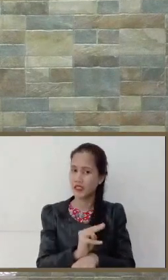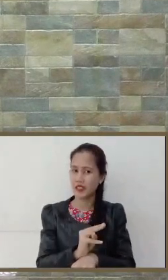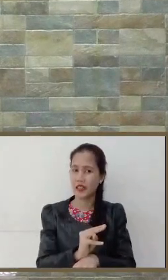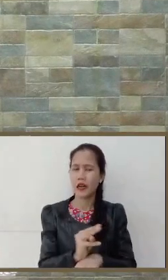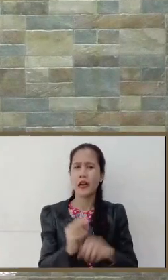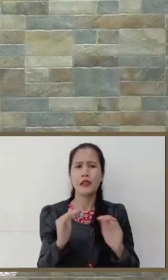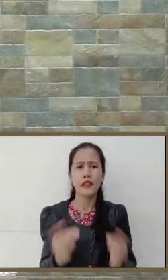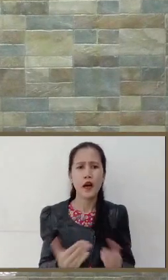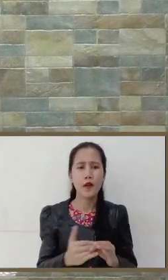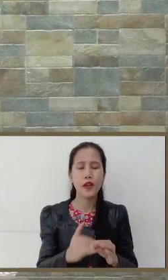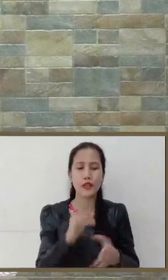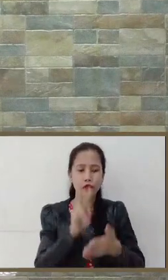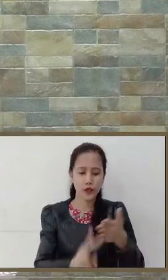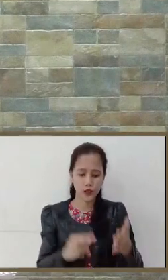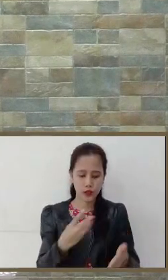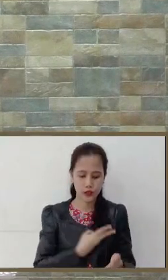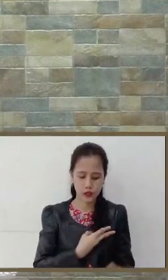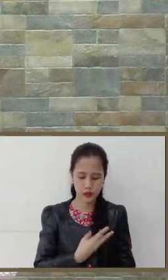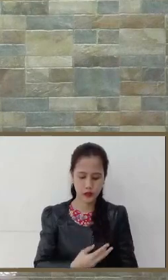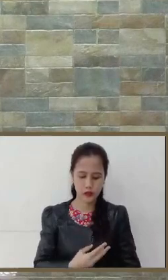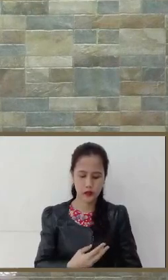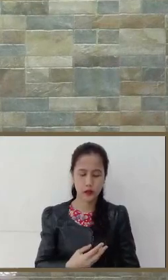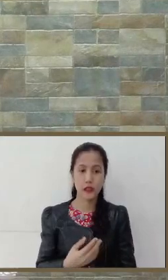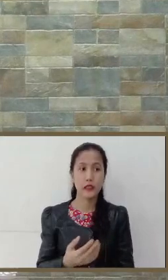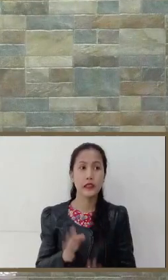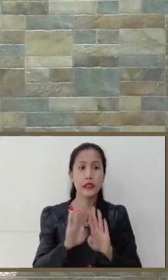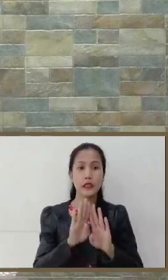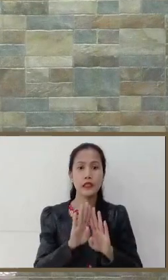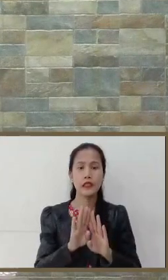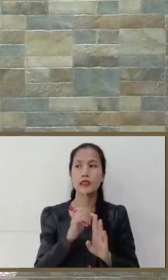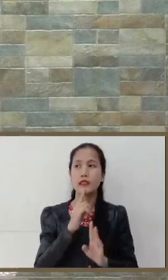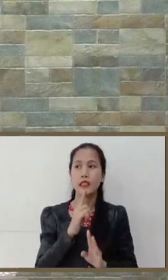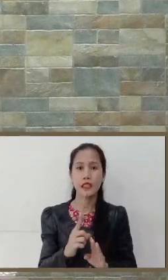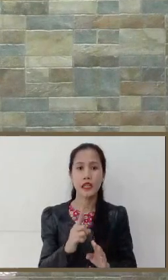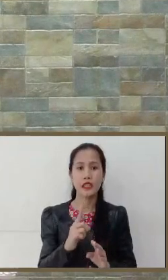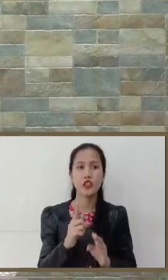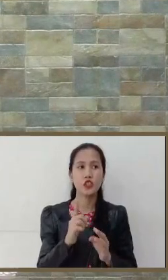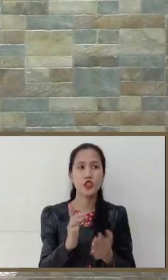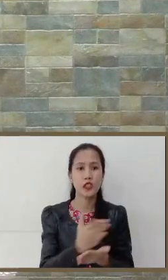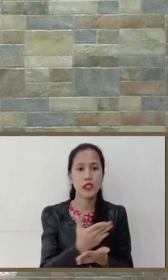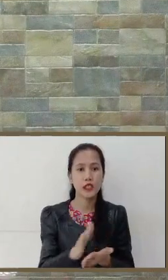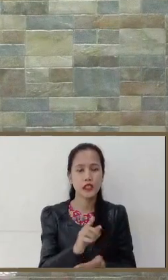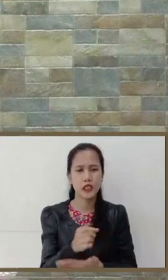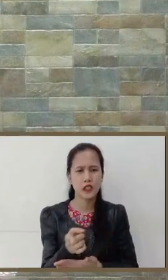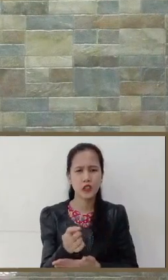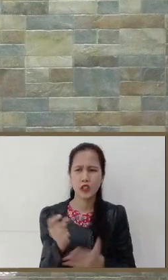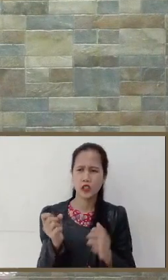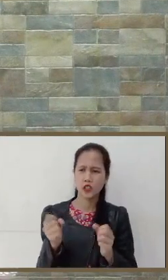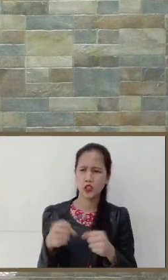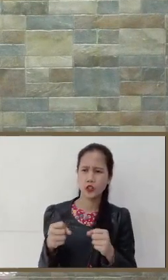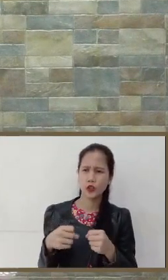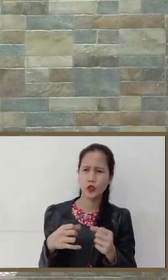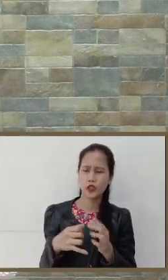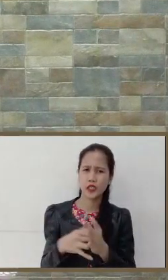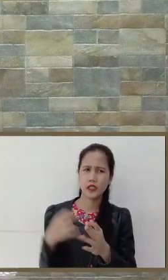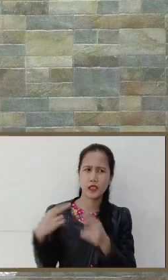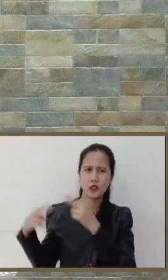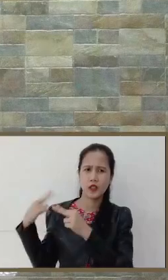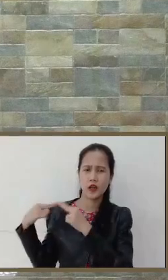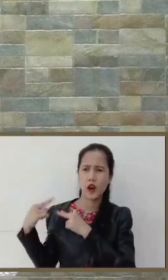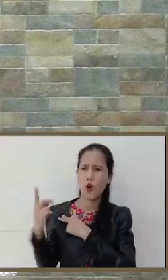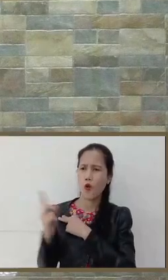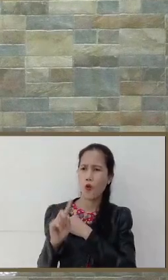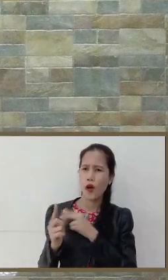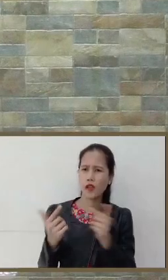po natin, tatalakayin ko muna po yung maikling background lamang po nito para maunawaan po natin kung ano po ba ang pinaglalaban ni Apostol Pablo